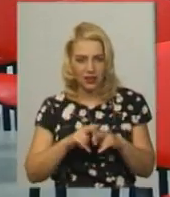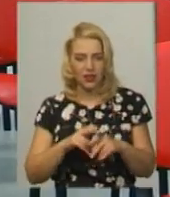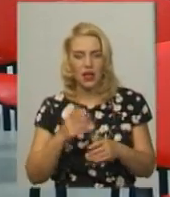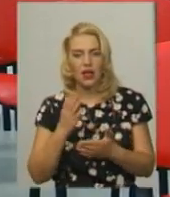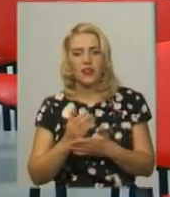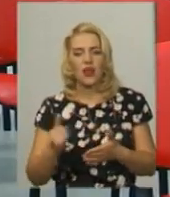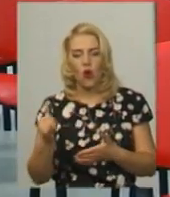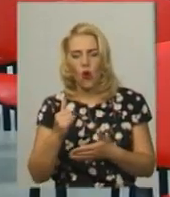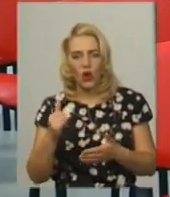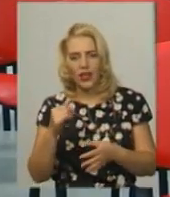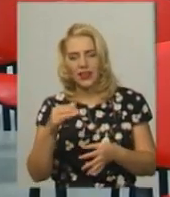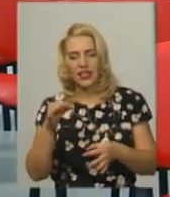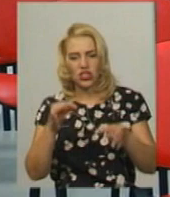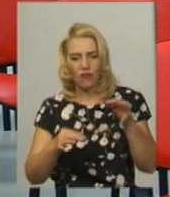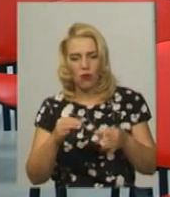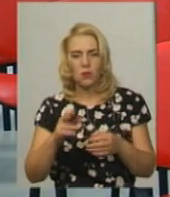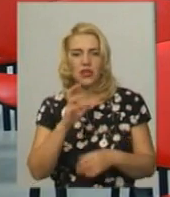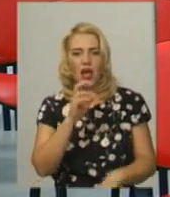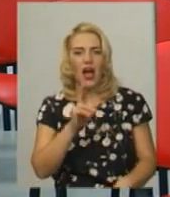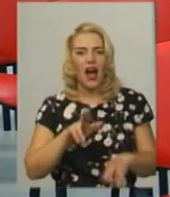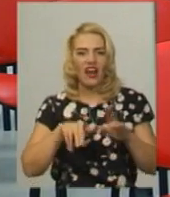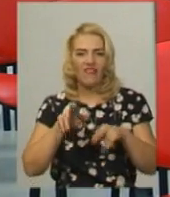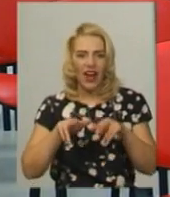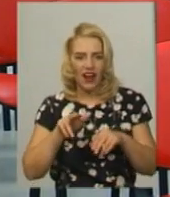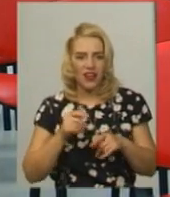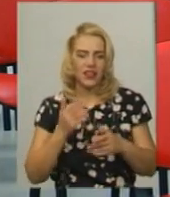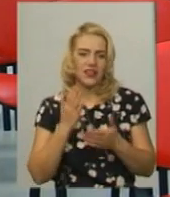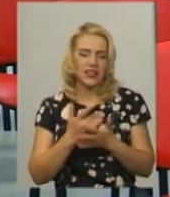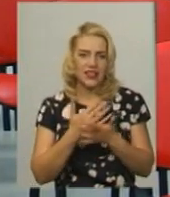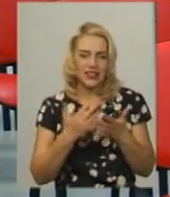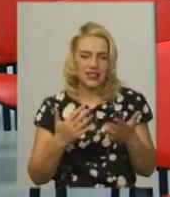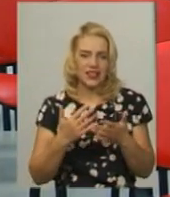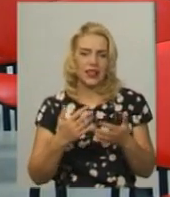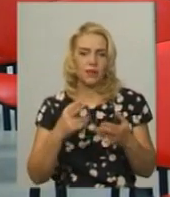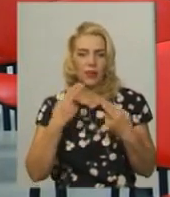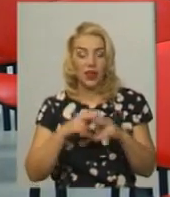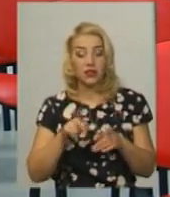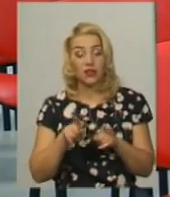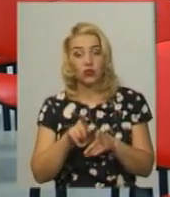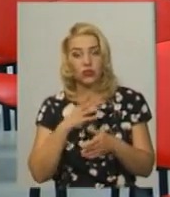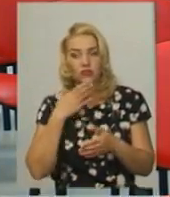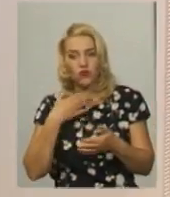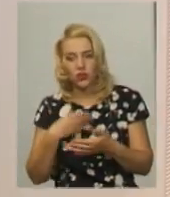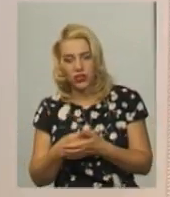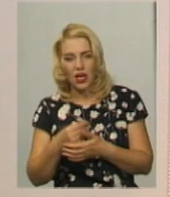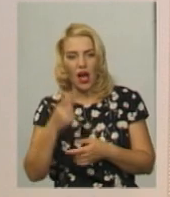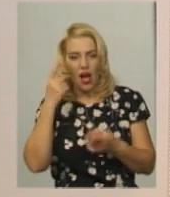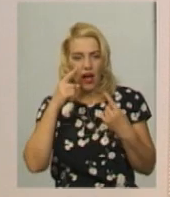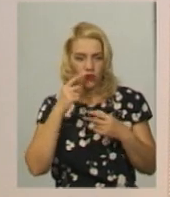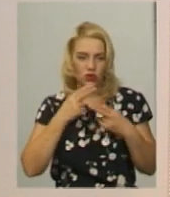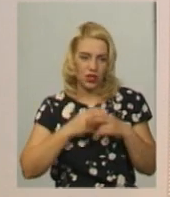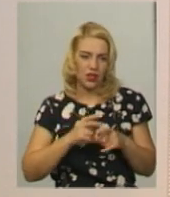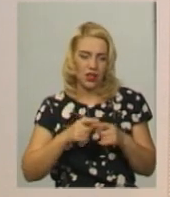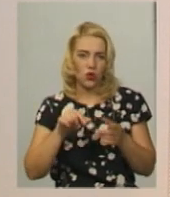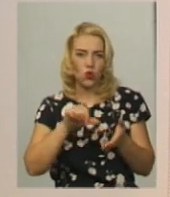олійний живопис, що тут є акварельний живопис і що тут є графічні техніки. Крім того, є авторські техніки, складні. Учасник